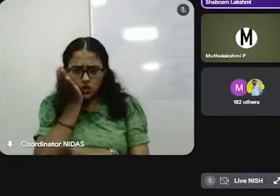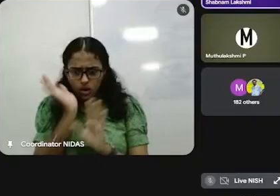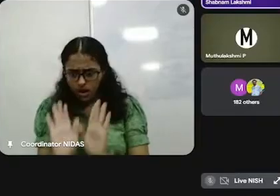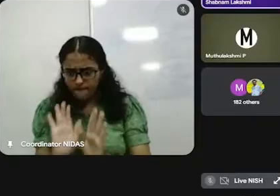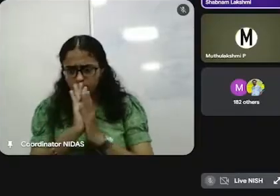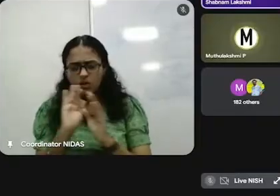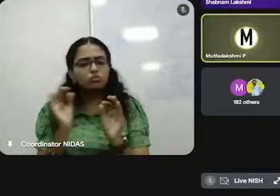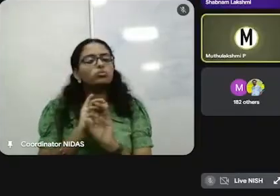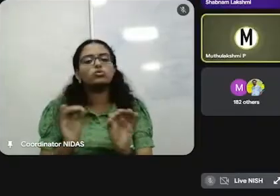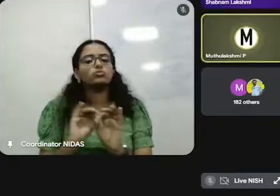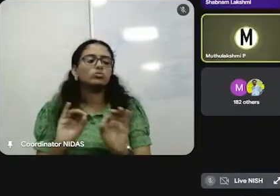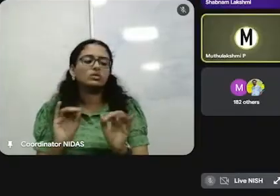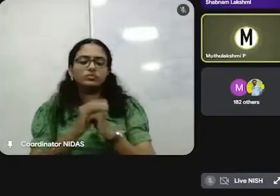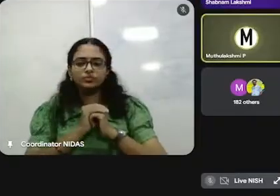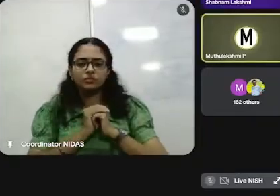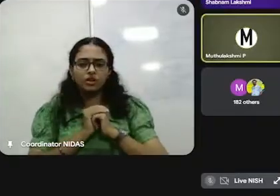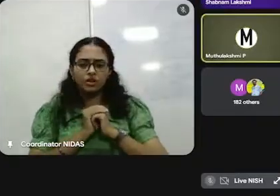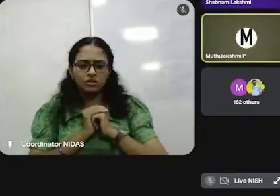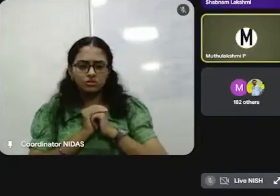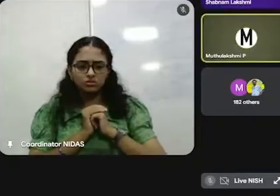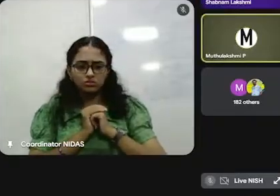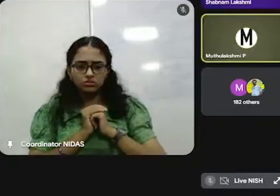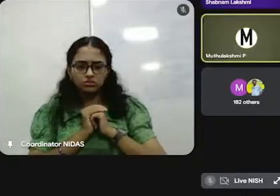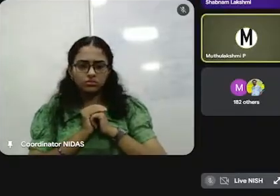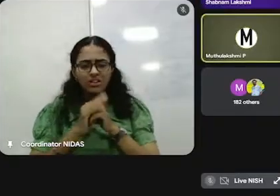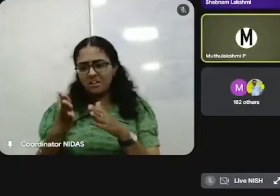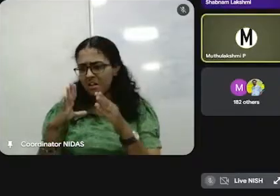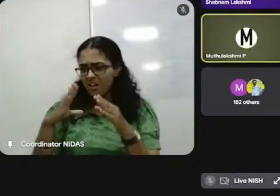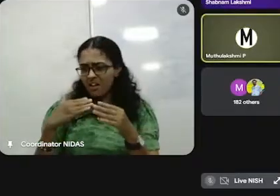ഡയബറ്റീസ് ഇല്ല മാം. അല്ല, സീഷേഴ്സ് ഹിസ്റ്ററി ഉണ്ടോ?